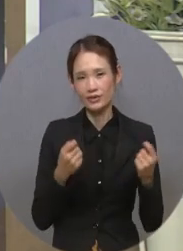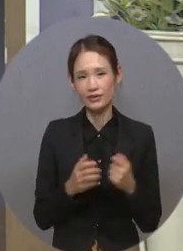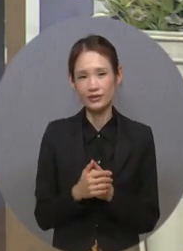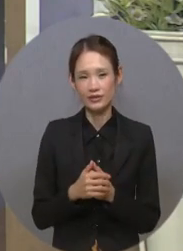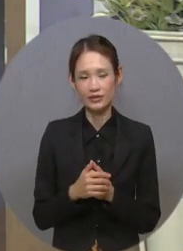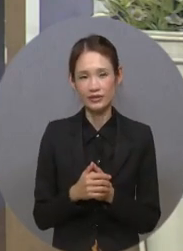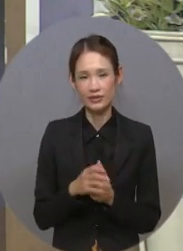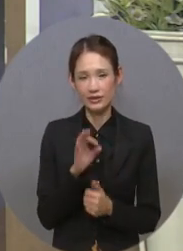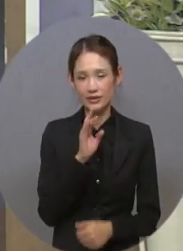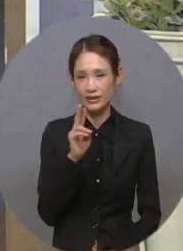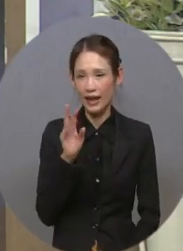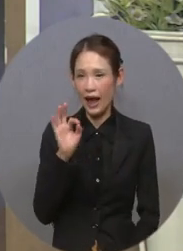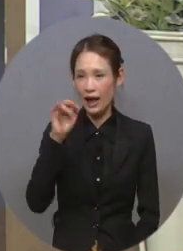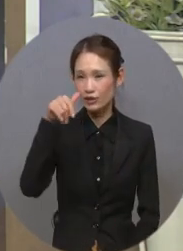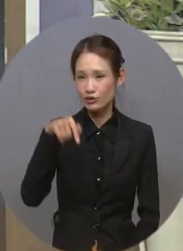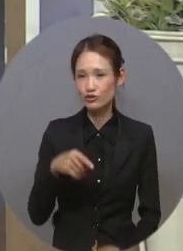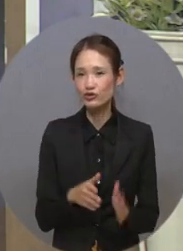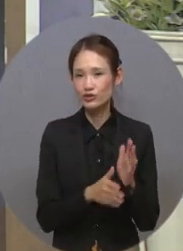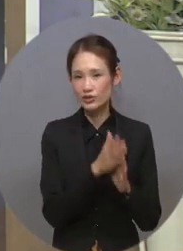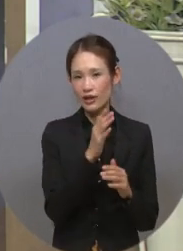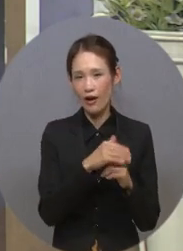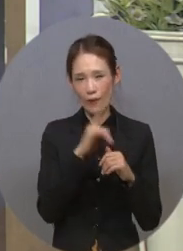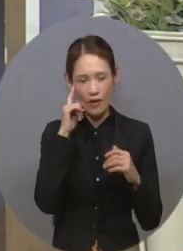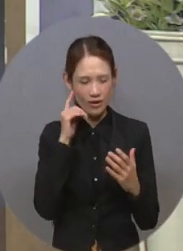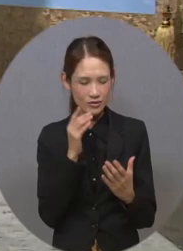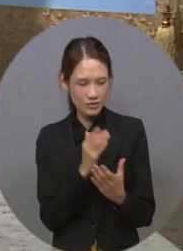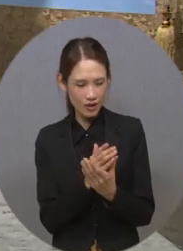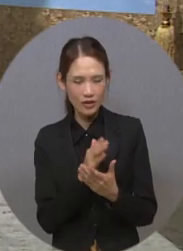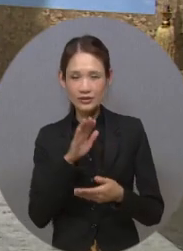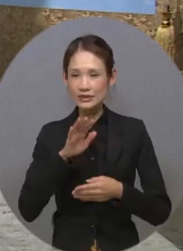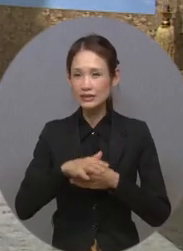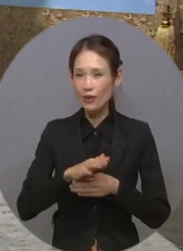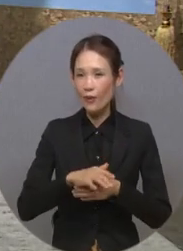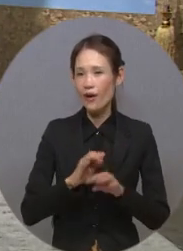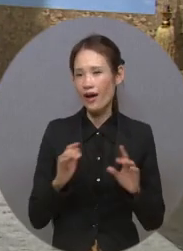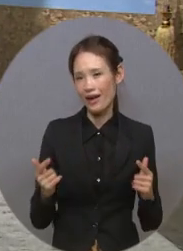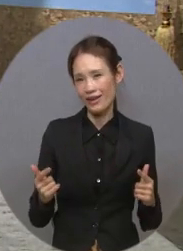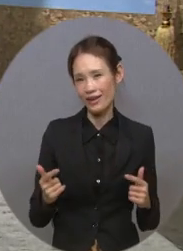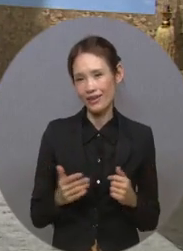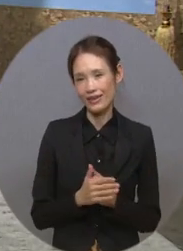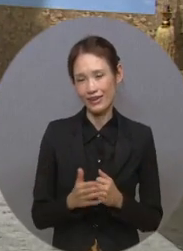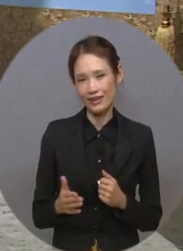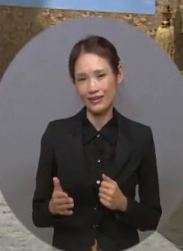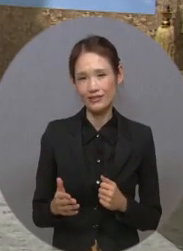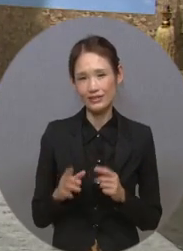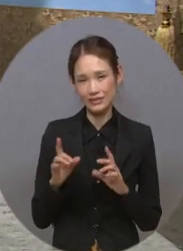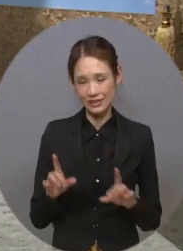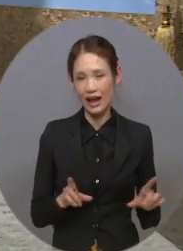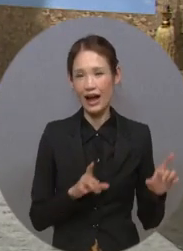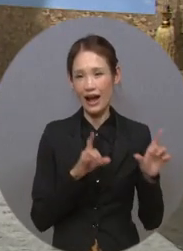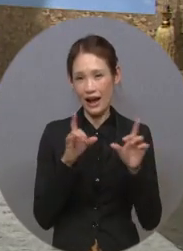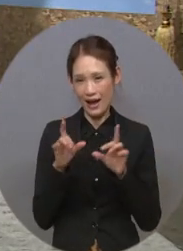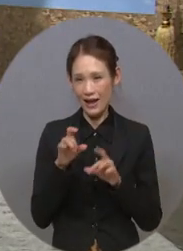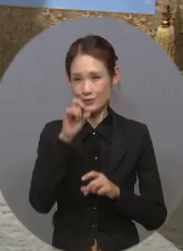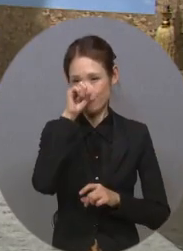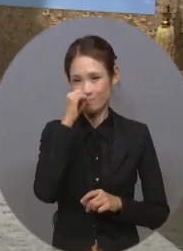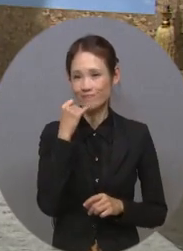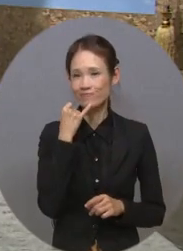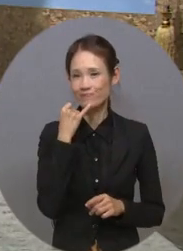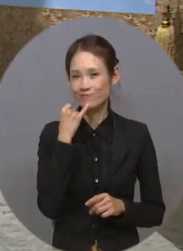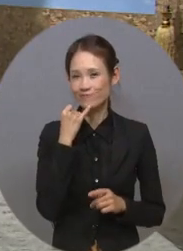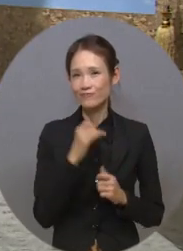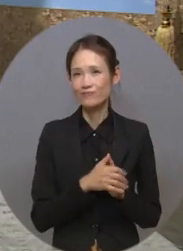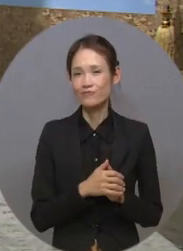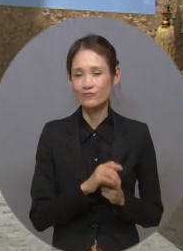또 양주시가 그렇다고 해서 또 완전히 시골이 아니기 때문에 그렇죠. 네. 네. 또 살기에는 굉장히 또 좋을 것 같고 네. 네.